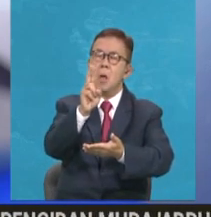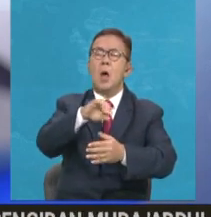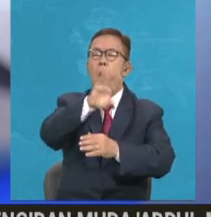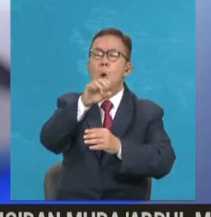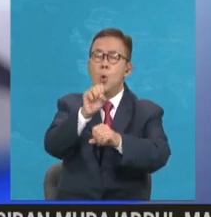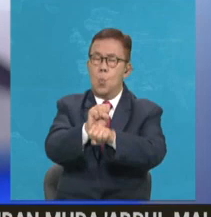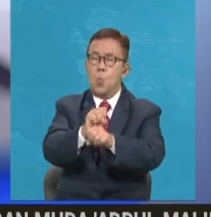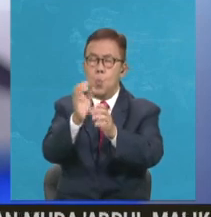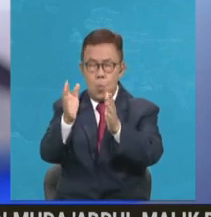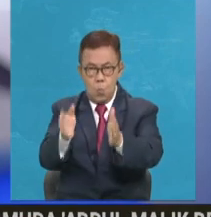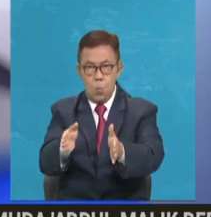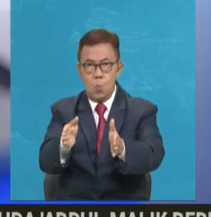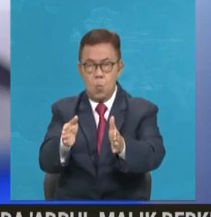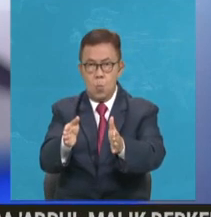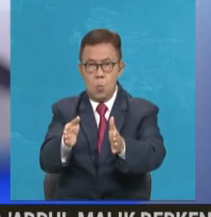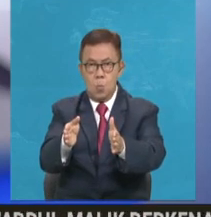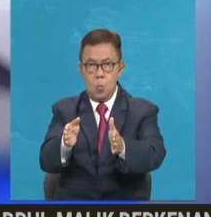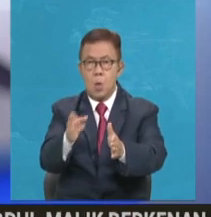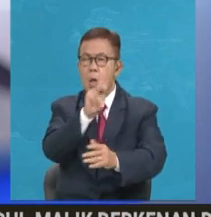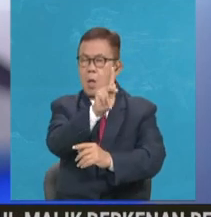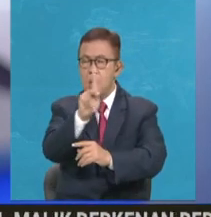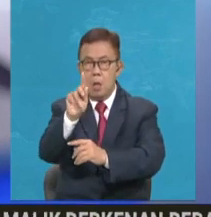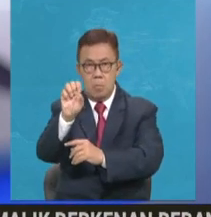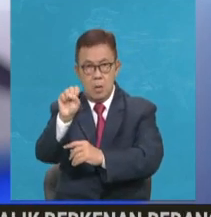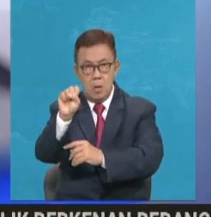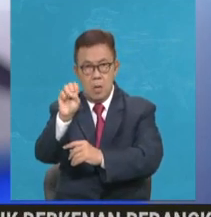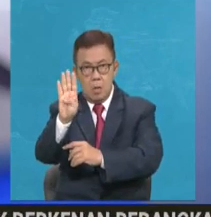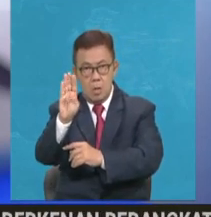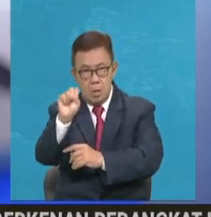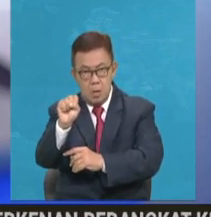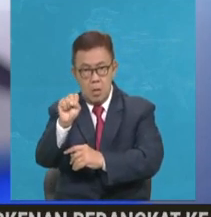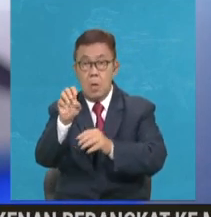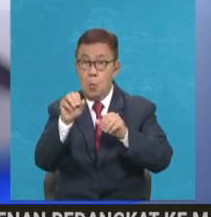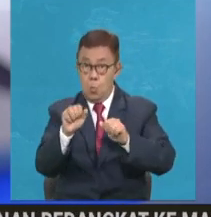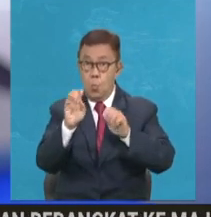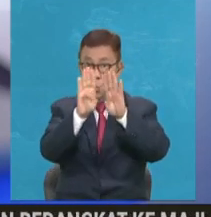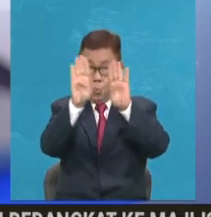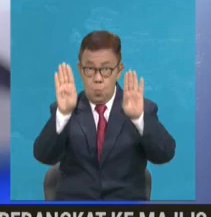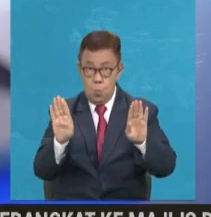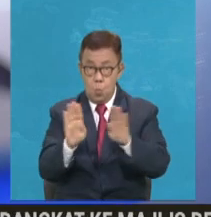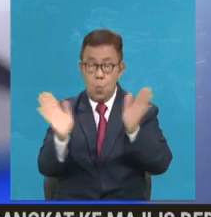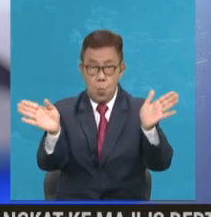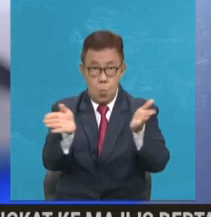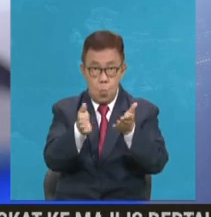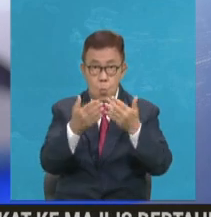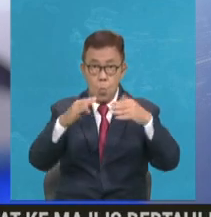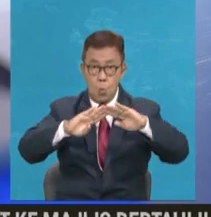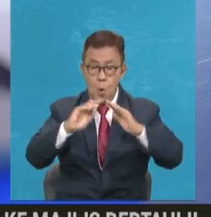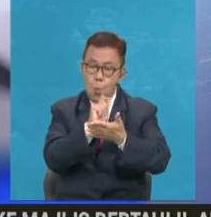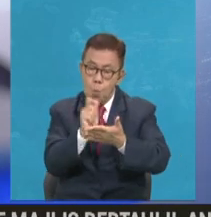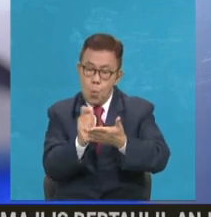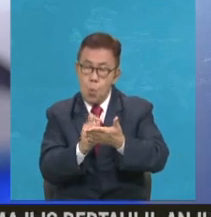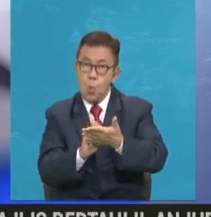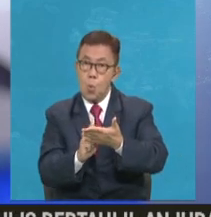kaki tangan jabatan-jabatan di bawah Kementerian Kebudayaan dia dan sukan menerima sijil pada majelis penutupan program penulis muda